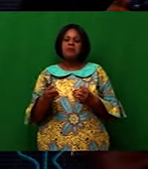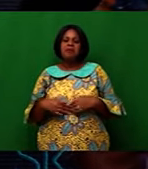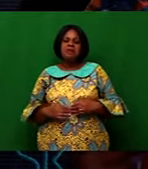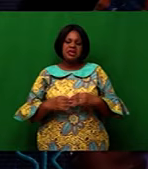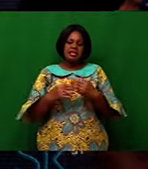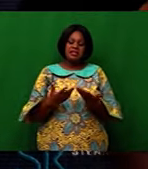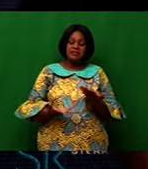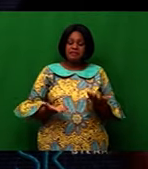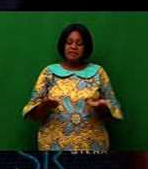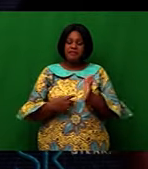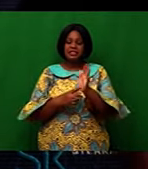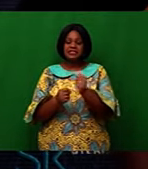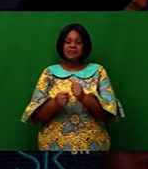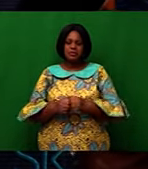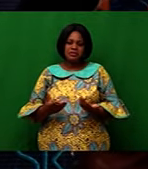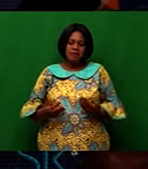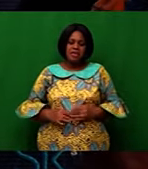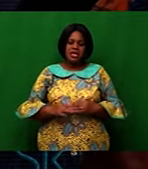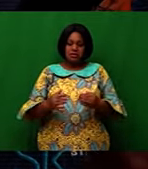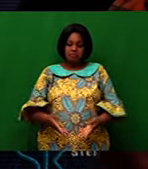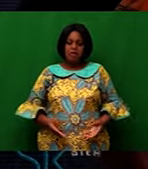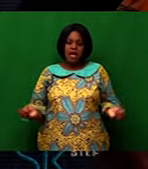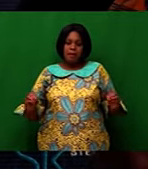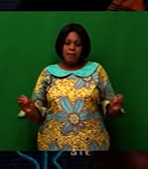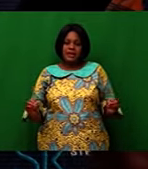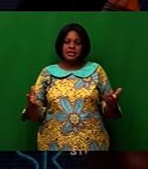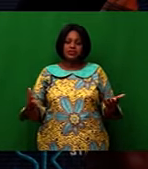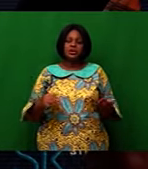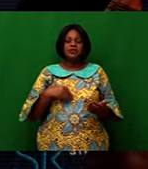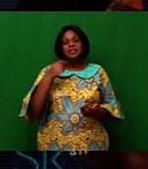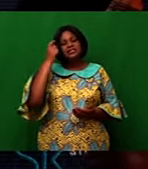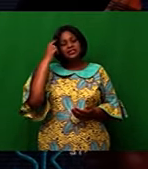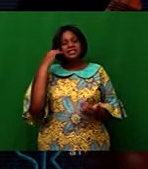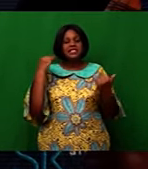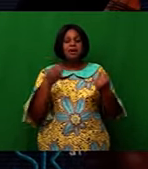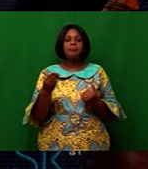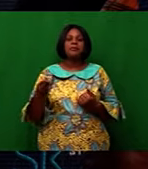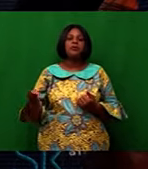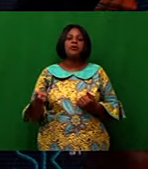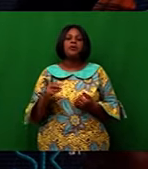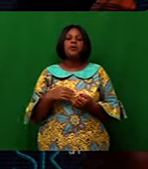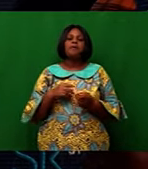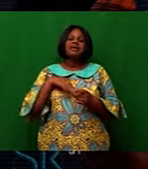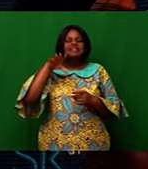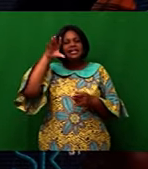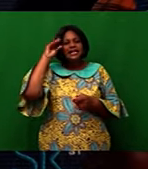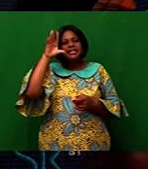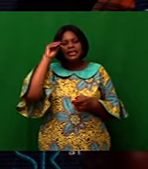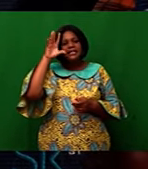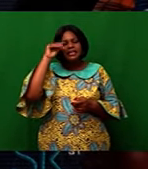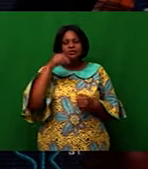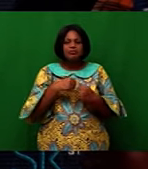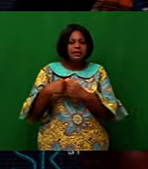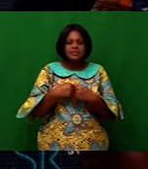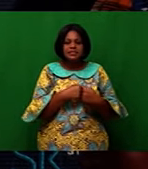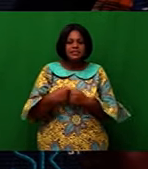mbereko. Marisk akadaro hatazivi here tisati tapinda muwanano. Ndaifunga kuti semwana wechidiki kana kuti sevana vechidiki timbodzidza titange taziya marisk